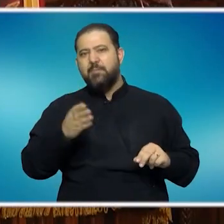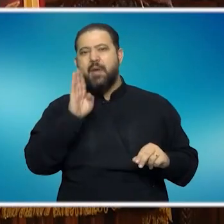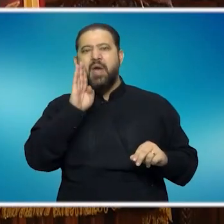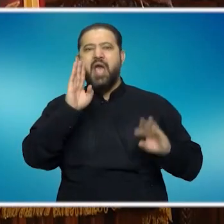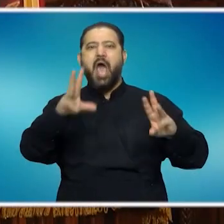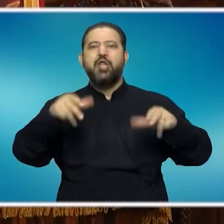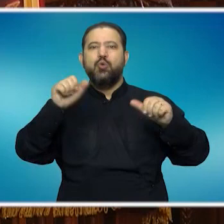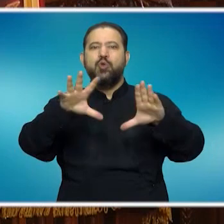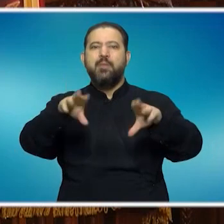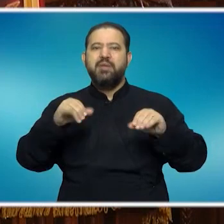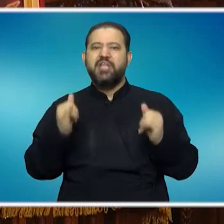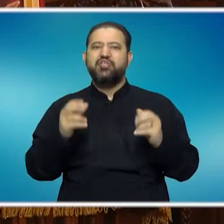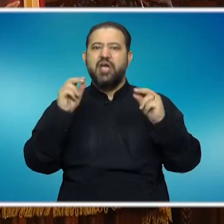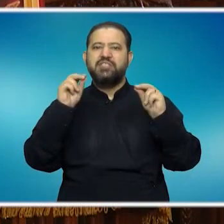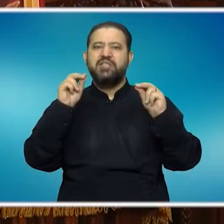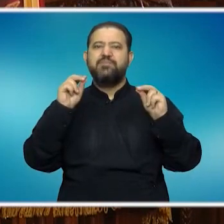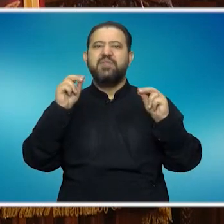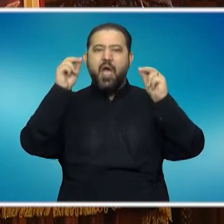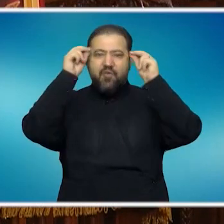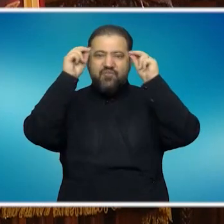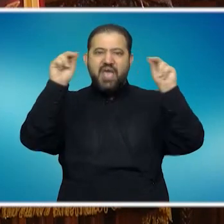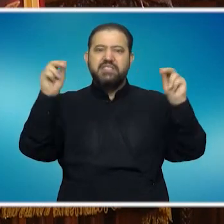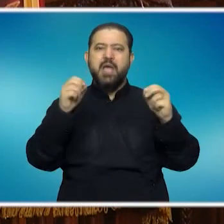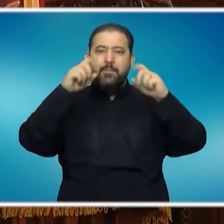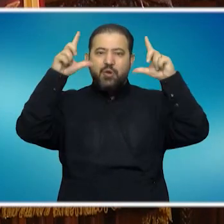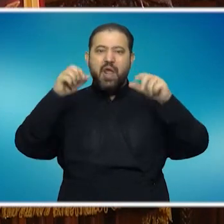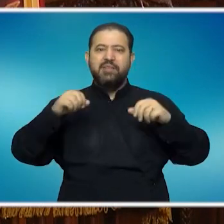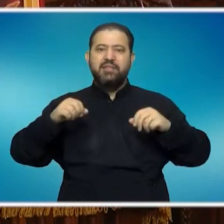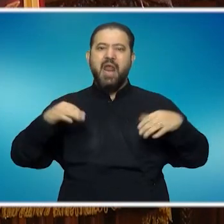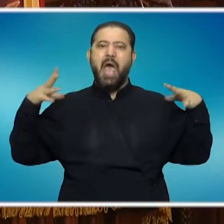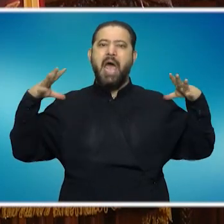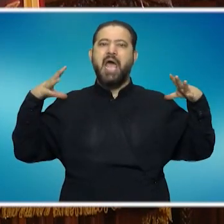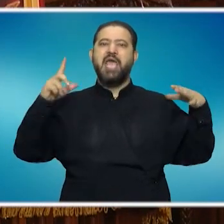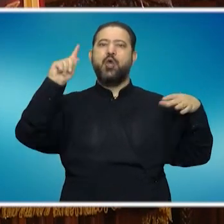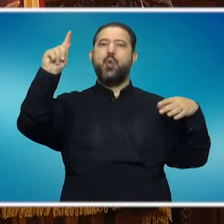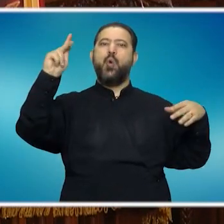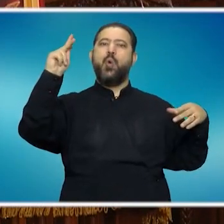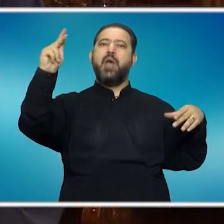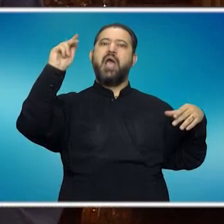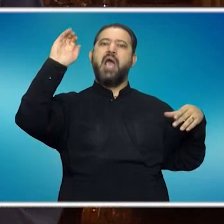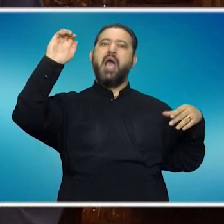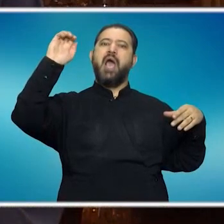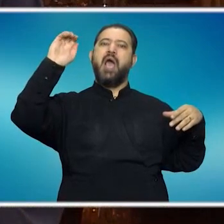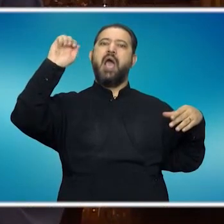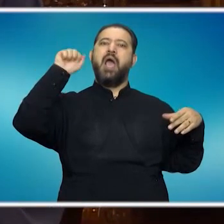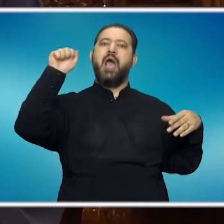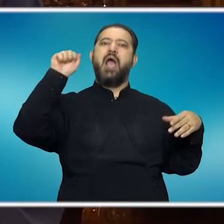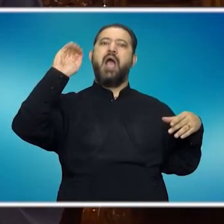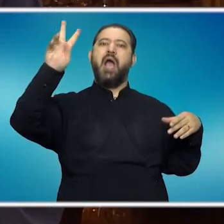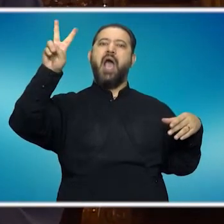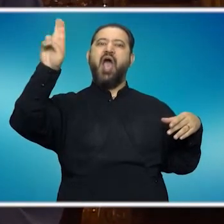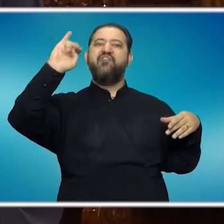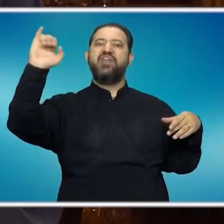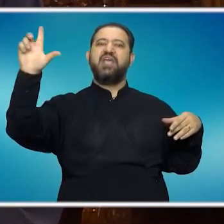primind această veste minunată de la Arhanghelul Gavril. De aceea, înainte de a vorbi despre înțelesurile duhovnicești